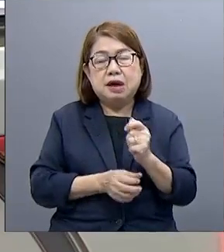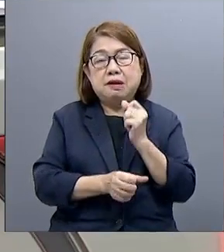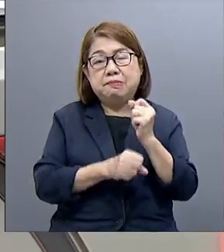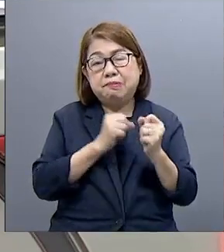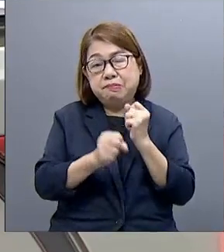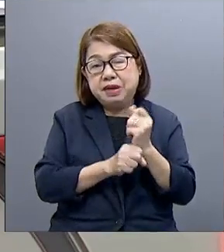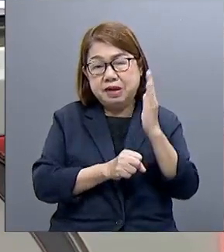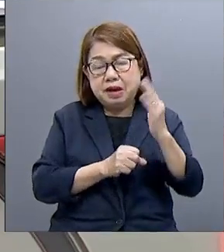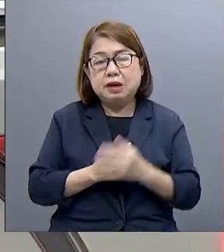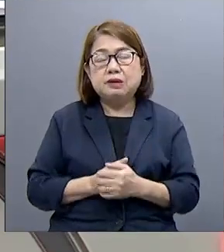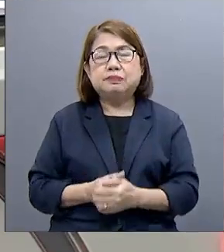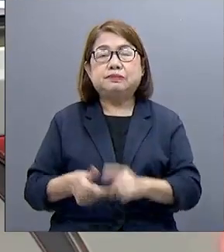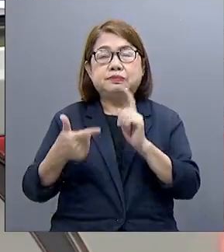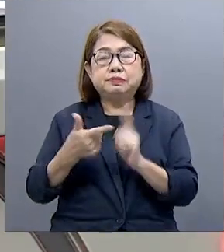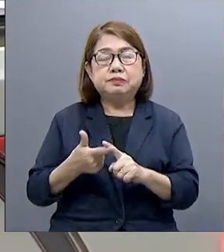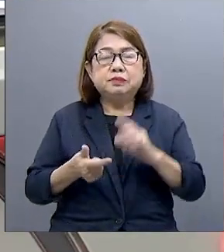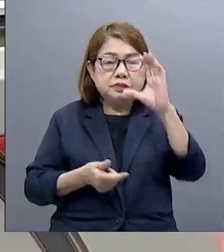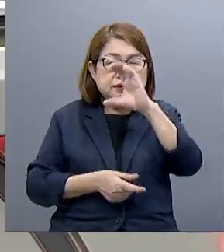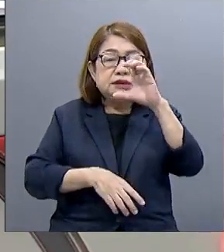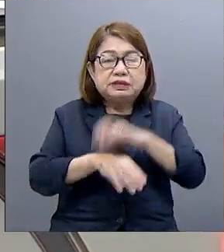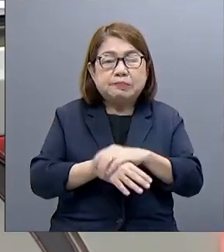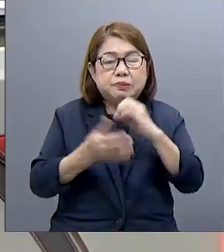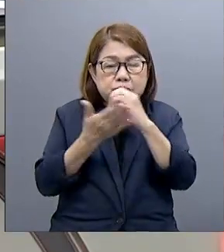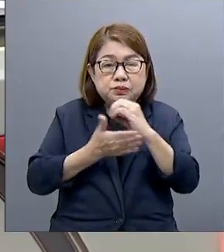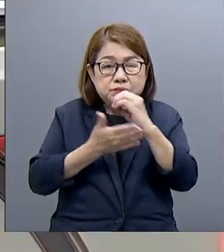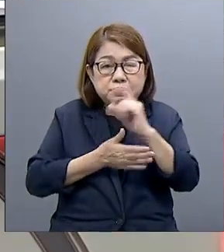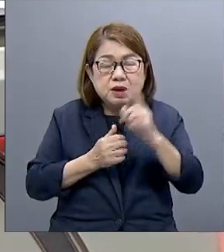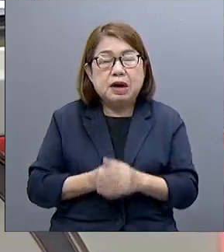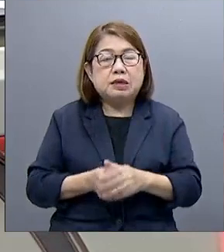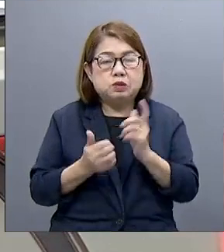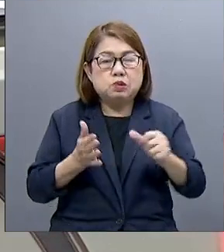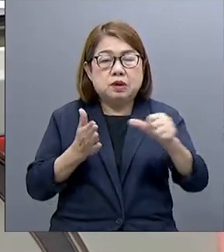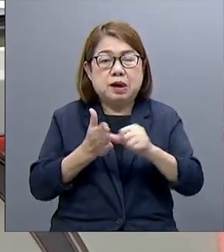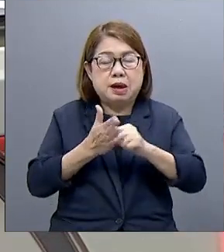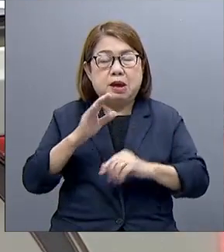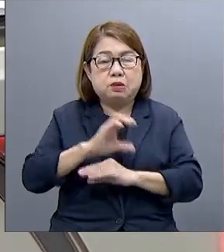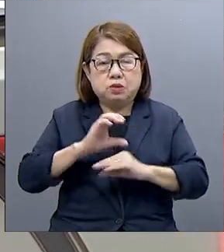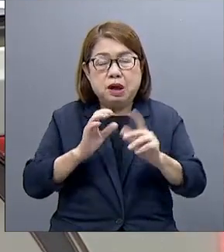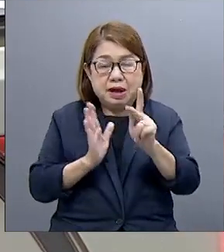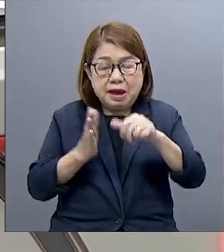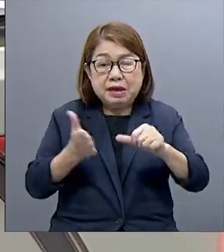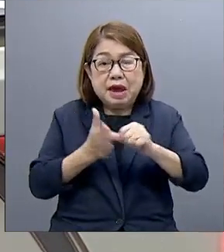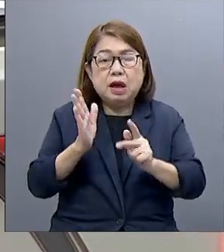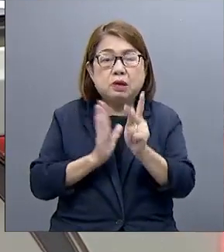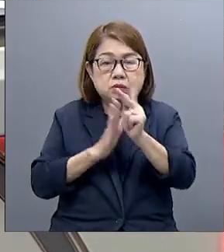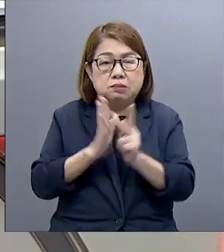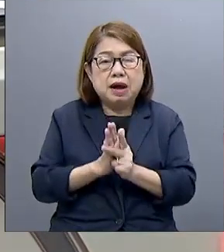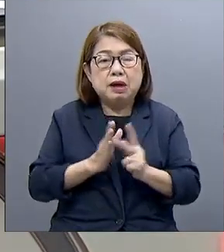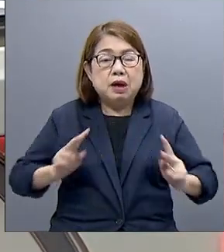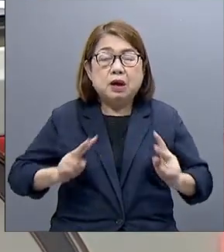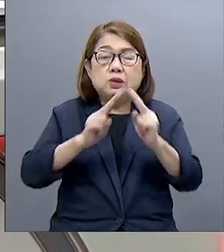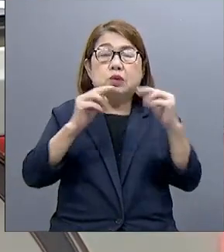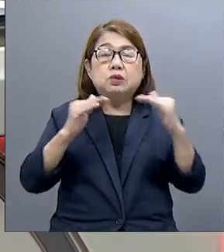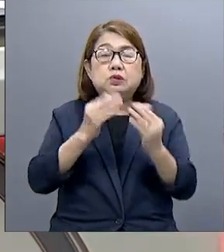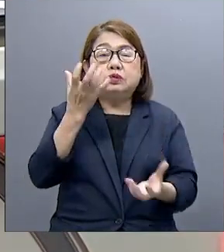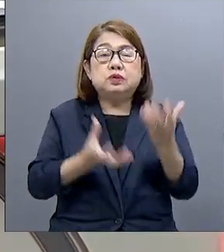อีกเรื่องนึงเรื่องของการปราบปรามยาเสพติดผ่าดการขยับกฎหมายนะคะมีคำชี้แจงมาจากกระทรวงยุติธรรมค่ะยืน